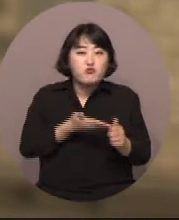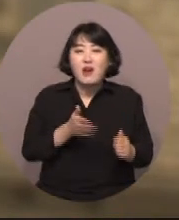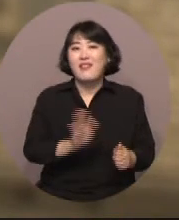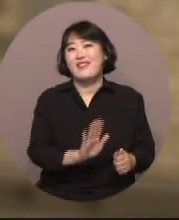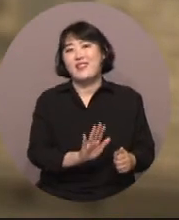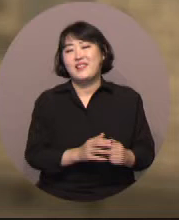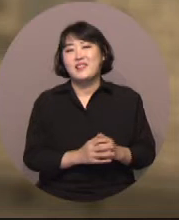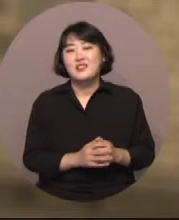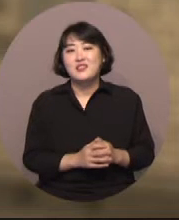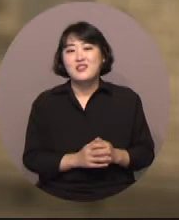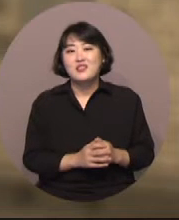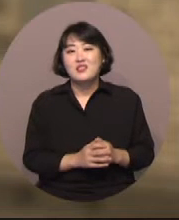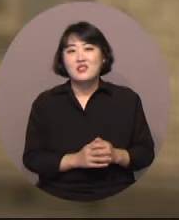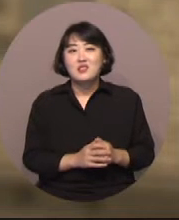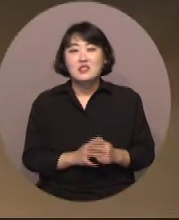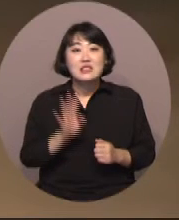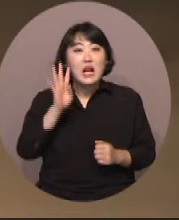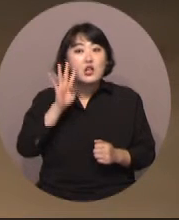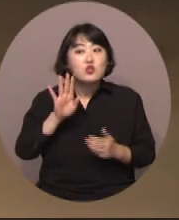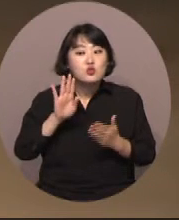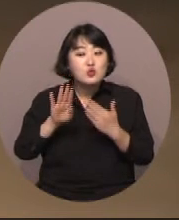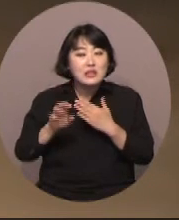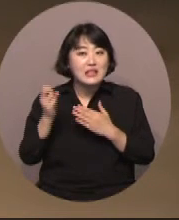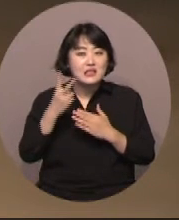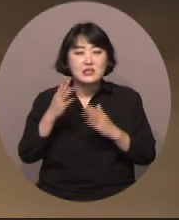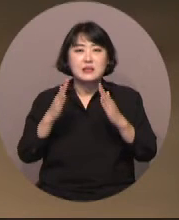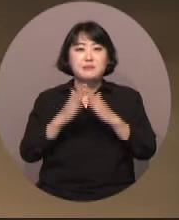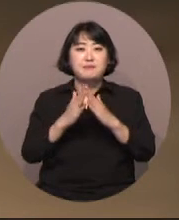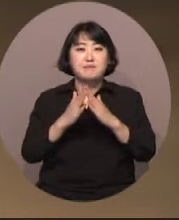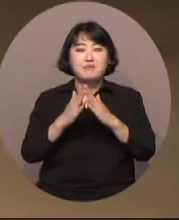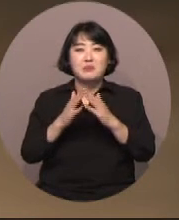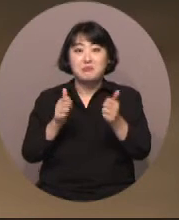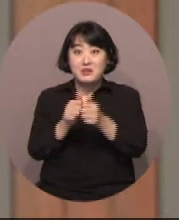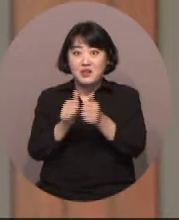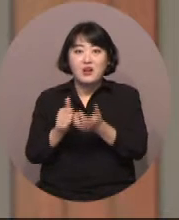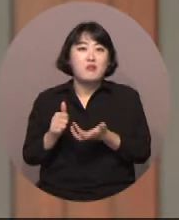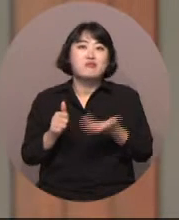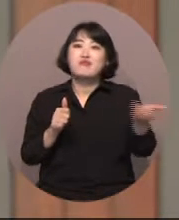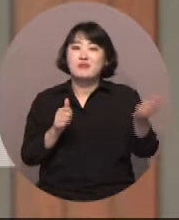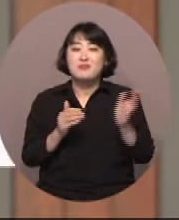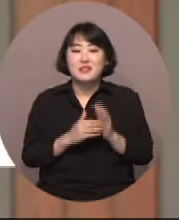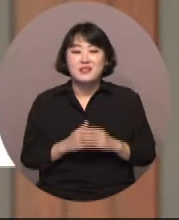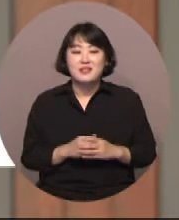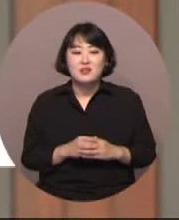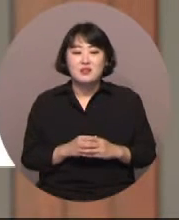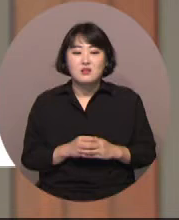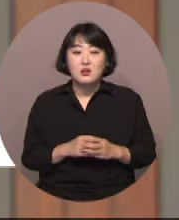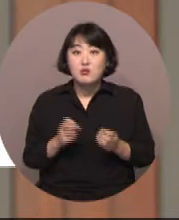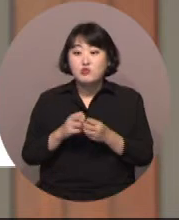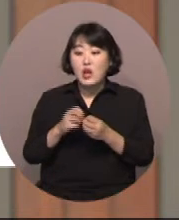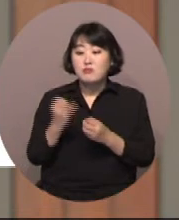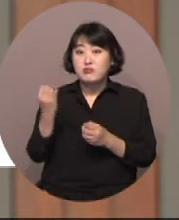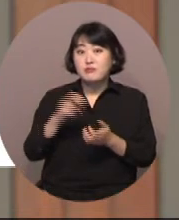않았습니다. 그리고는 사흘 뒤 다시 집을 떠났습니다. 문자만 쓰니지.